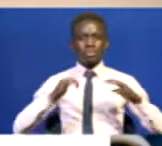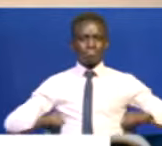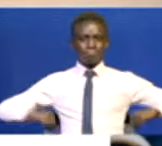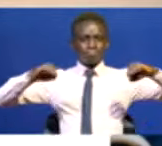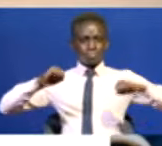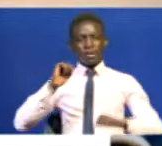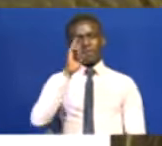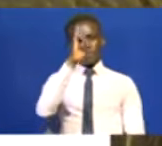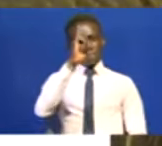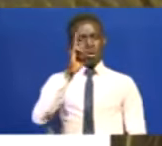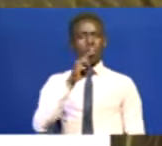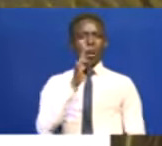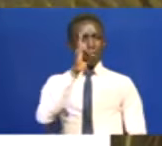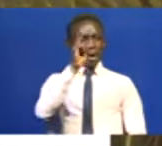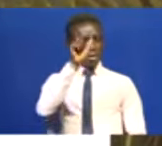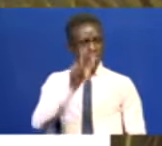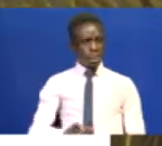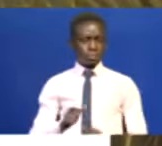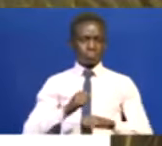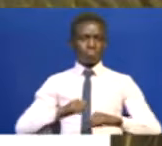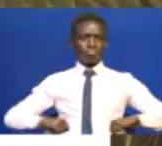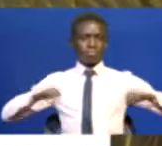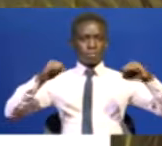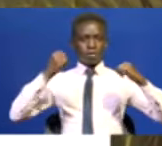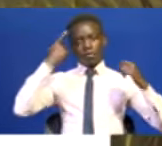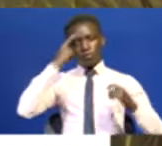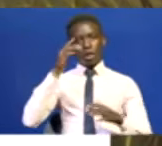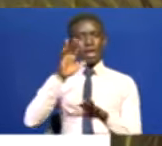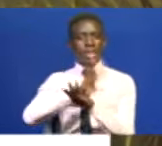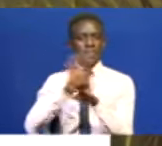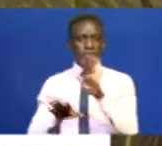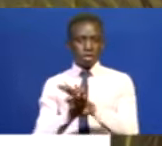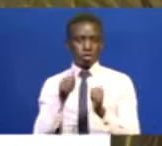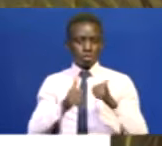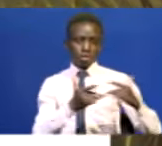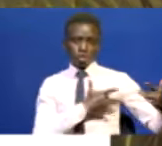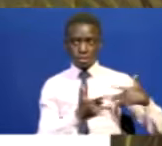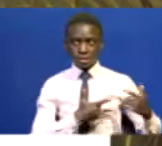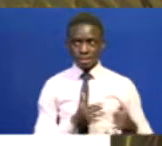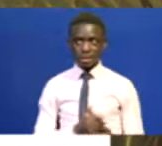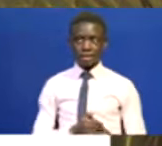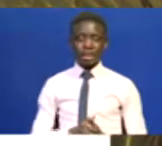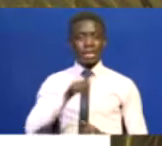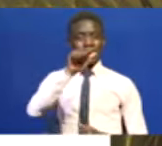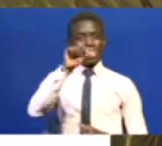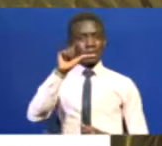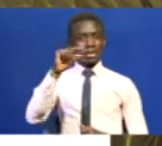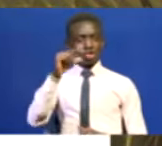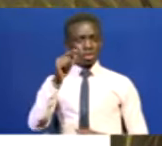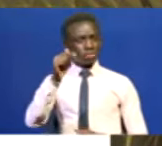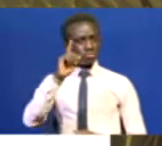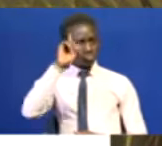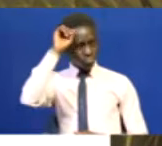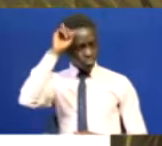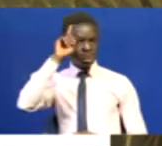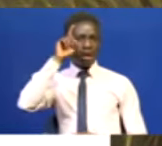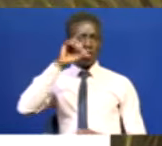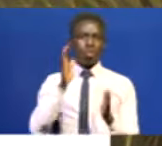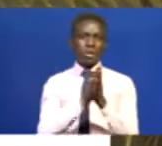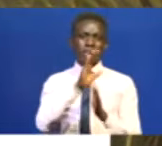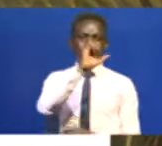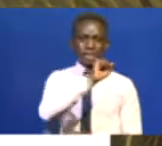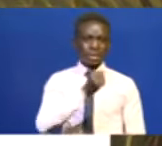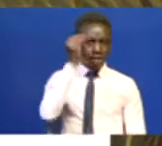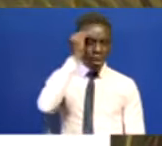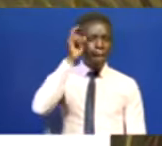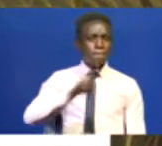taasisi husika. The cabinet secretary concerned, together with the attorney general, must collaborate on the framework to